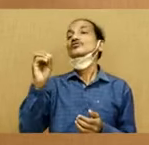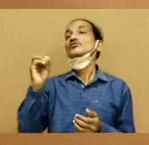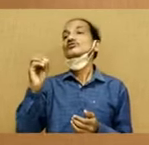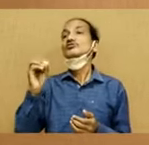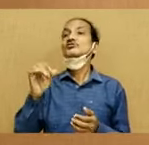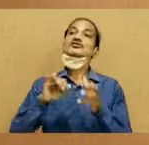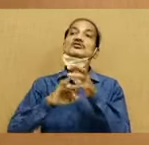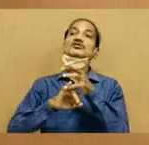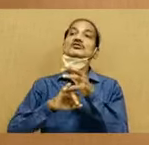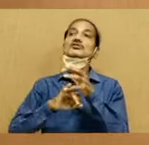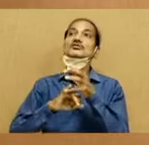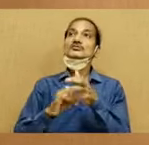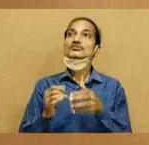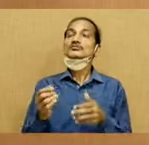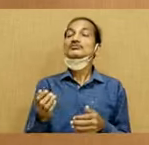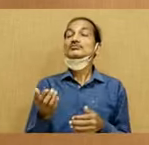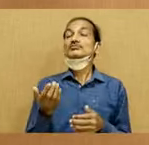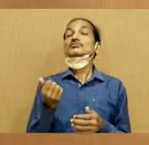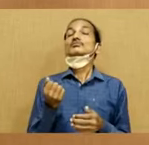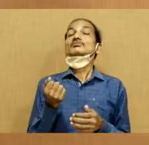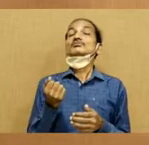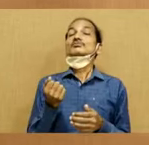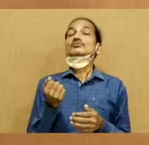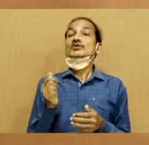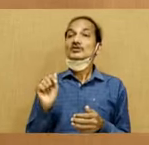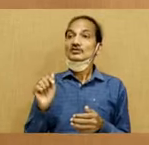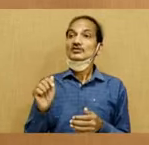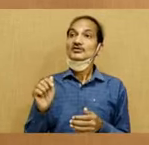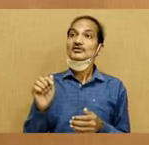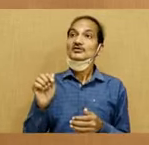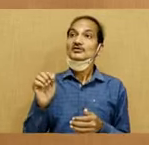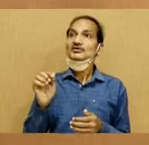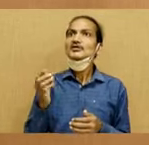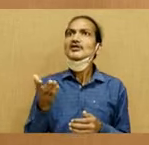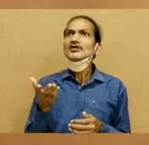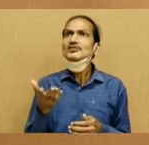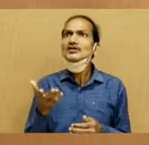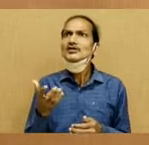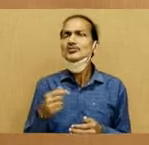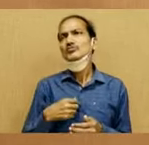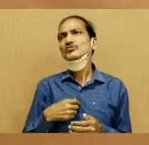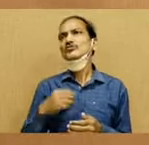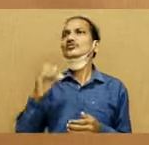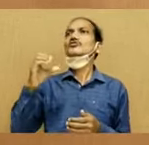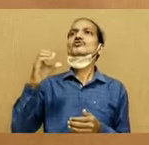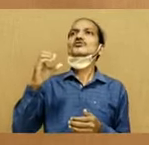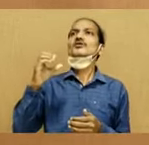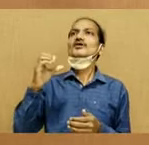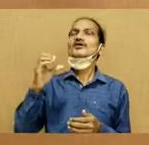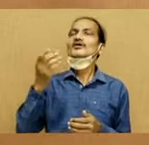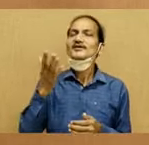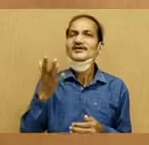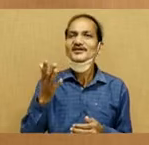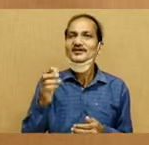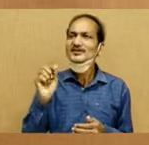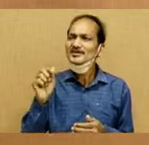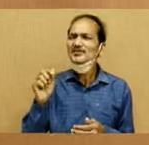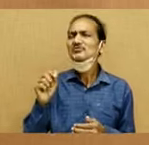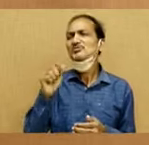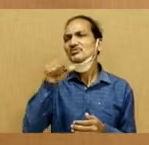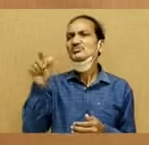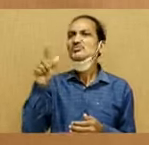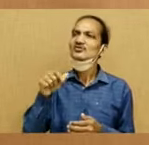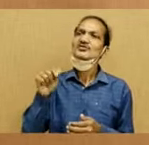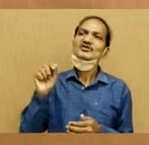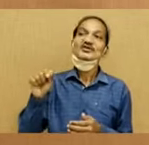ରଖିପାରିଲି ତା ମାନେ ମୋର କରୋନା ହୋଇନାହିଁ। ଏଇଟା ବି ଗୋଟେ ଭ୍ରାନ୍ତ ଧାରଣା। କରୋନା ହୋଇଛି କି ହୋଇନାହିଁ ସେଇଟା ଟେଷ୍ଟରୁ